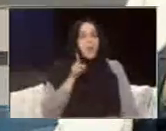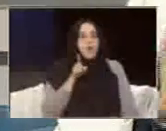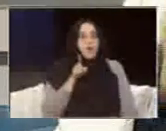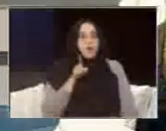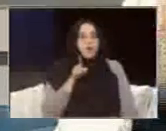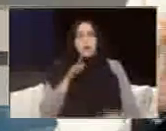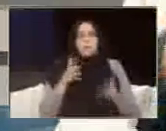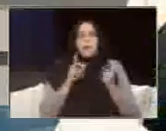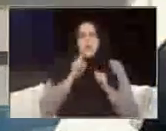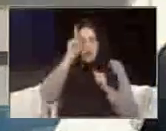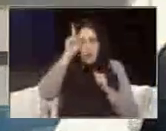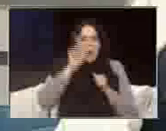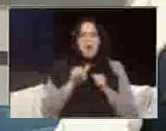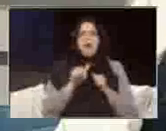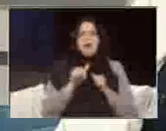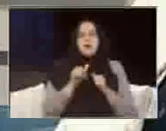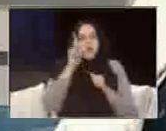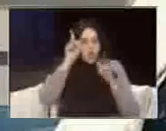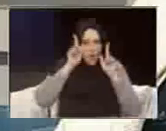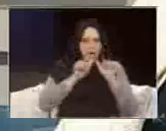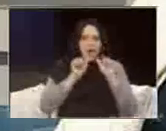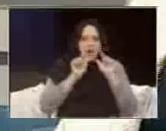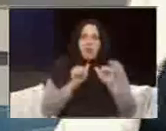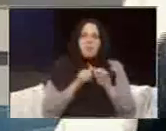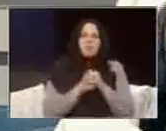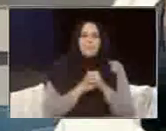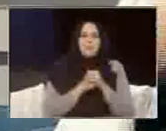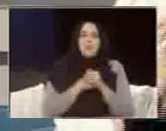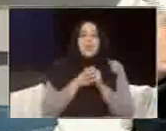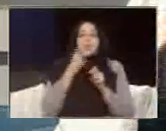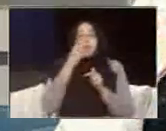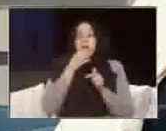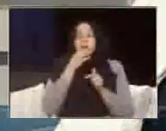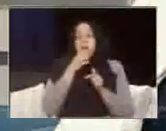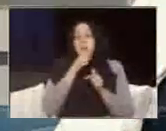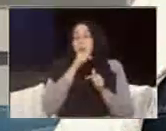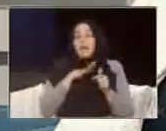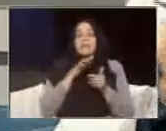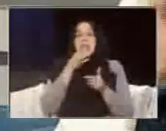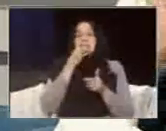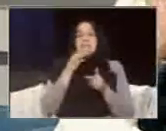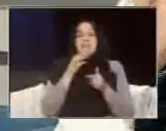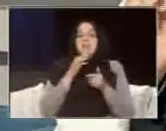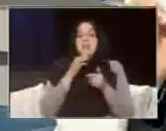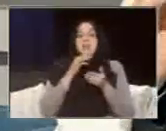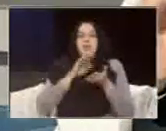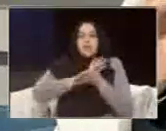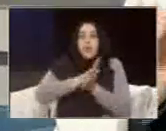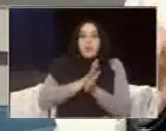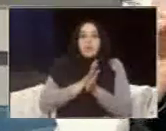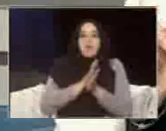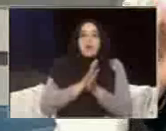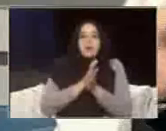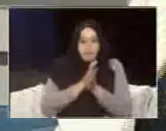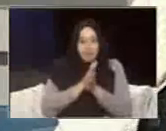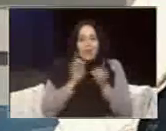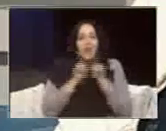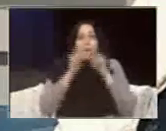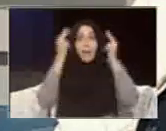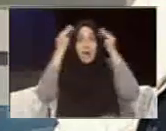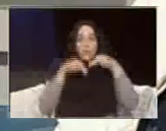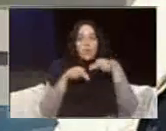ما تخافيش كاين ربي. النبي عليه الصلاه والسلام يقول الظلم ظلمات يوم القيامه، يقول اتق دعوه المظلوم فليس